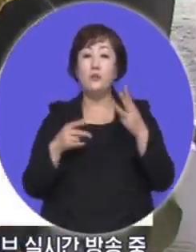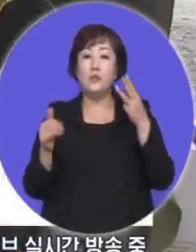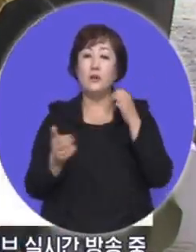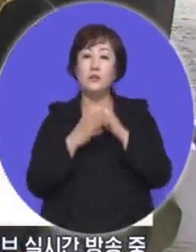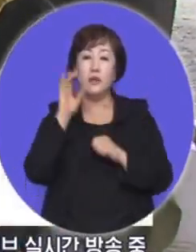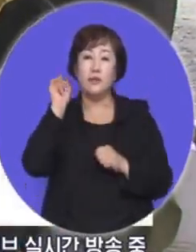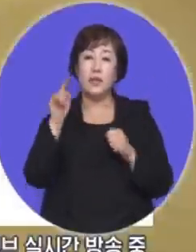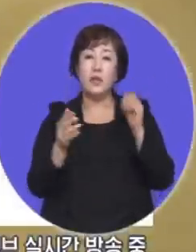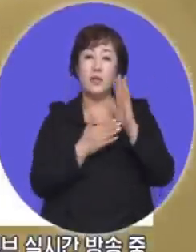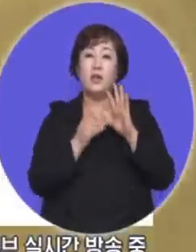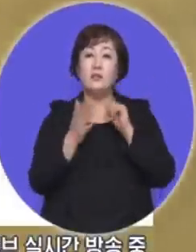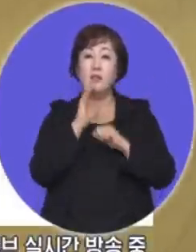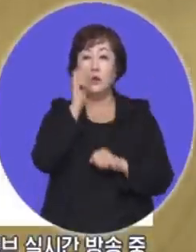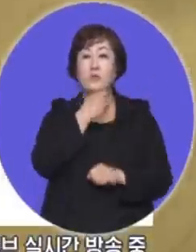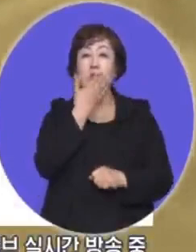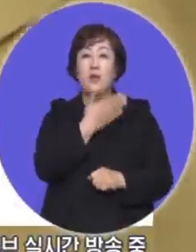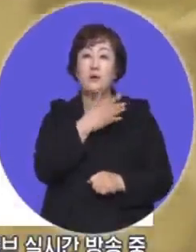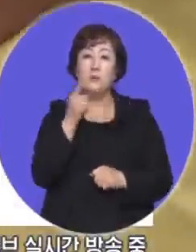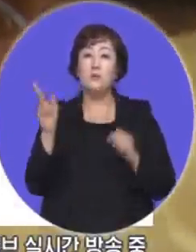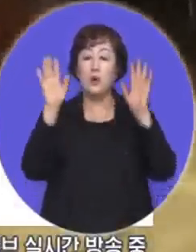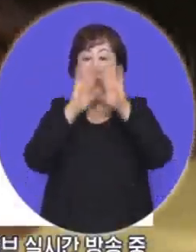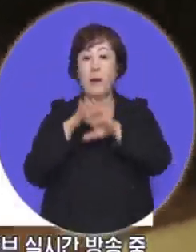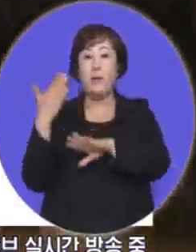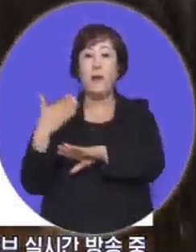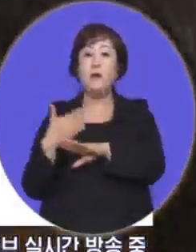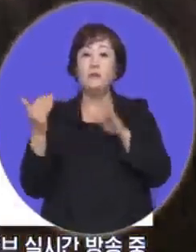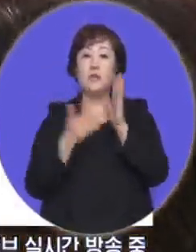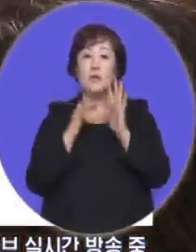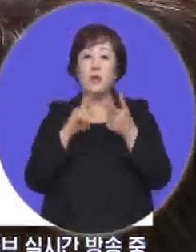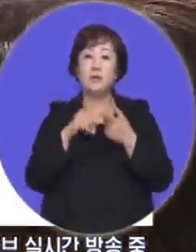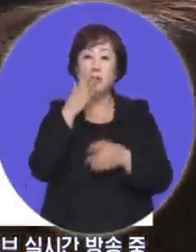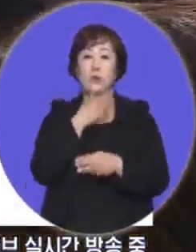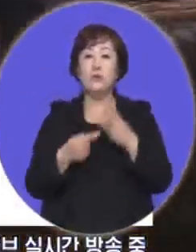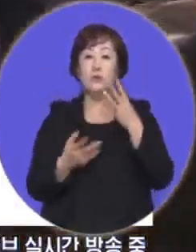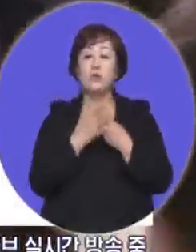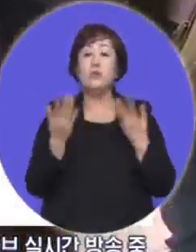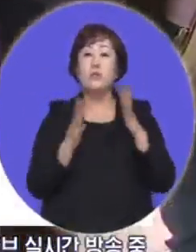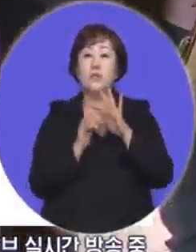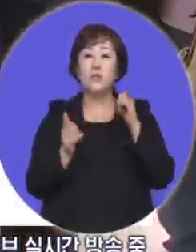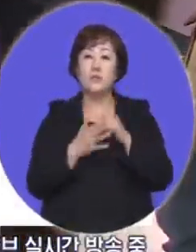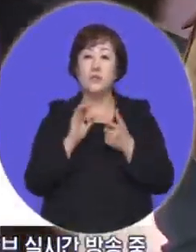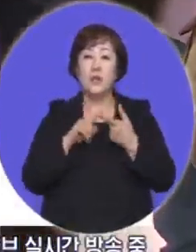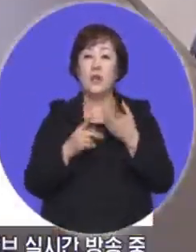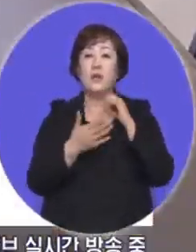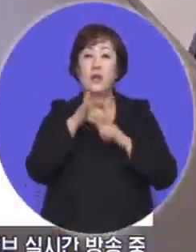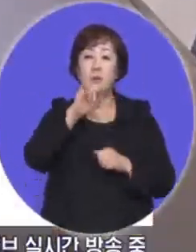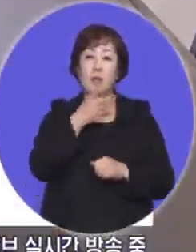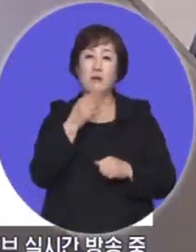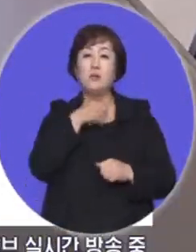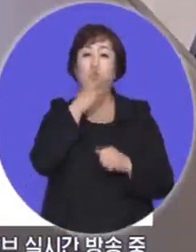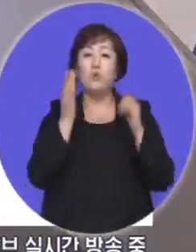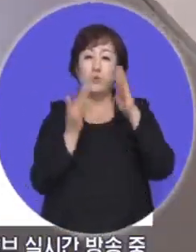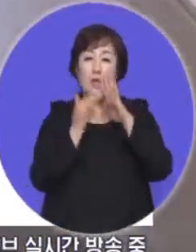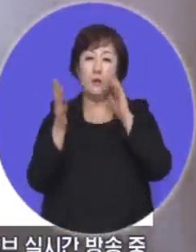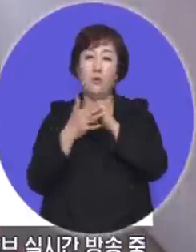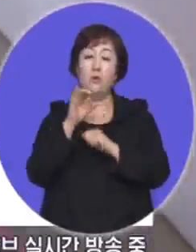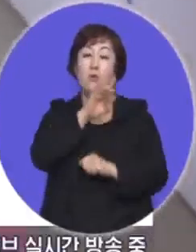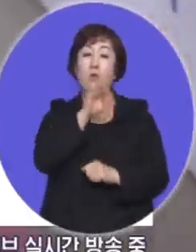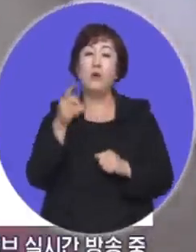울주군은 내일까지는 오전 9시부터 밤 9시까지 울주군 직원을 동원해 경로당과 아파트 관리사무소